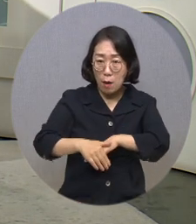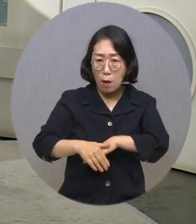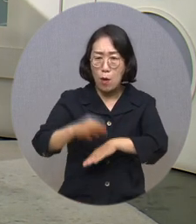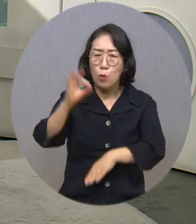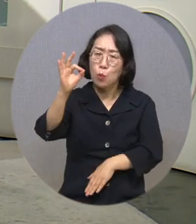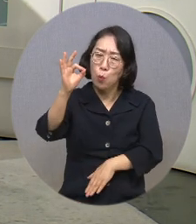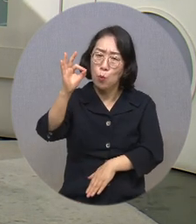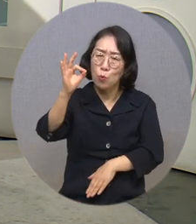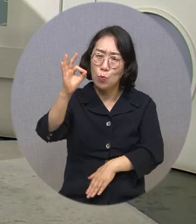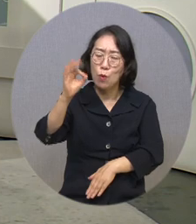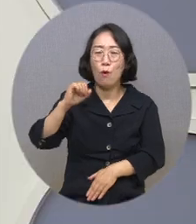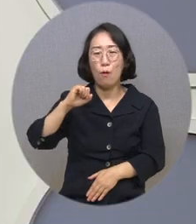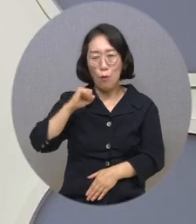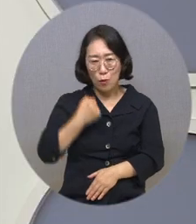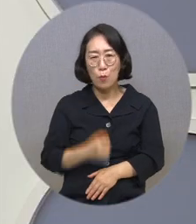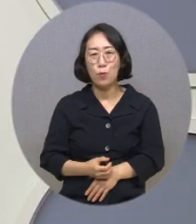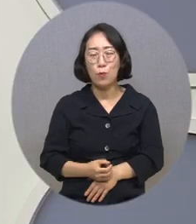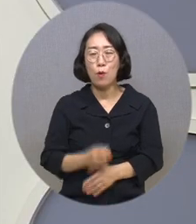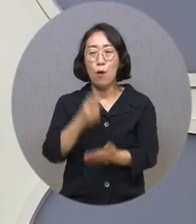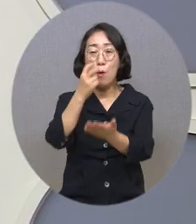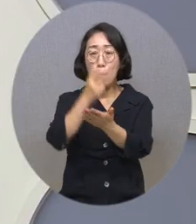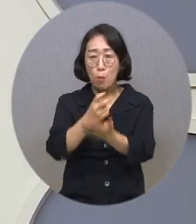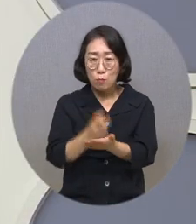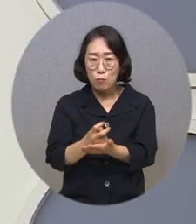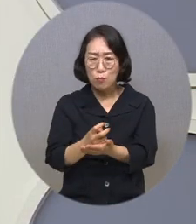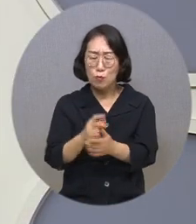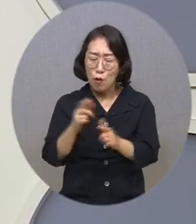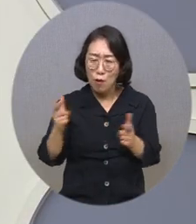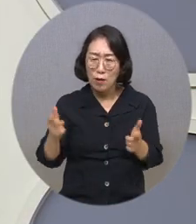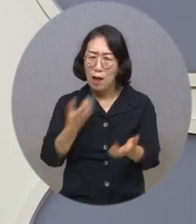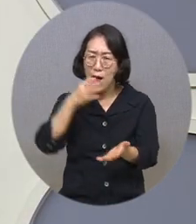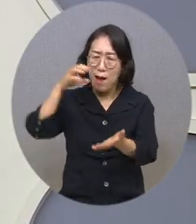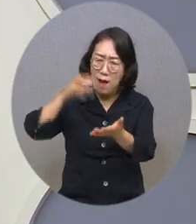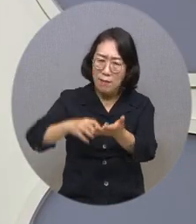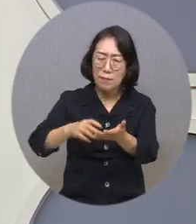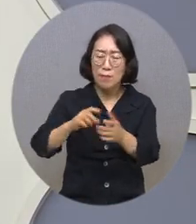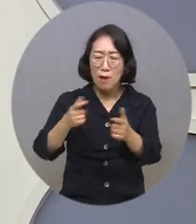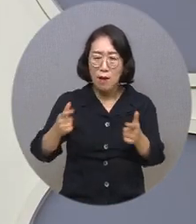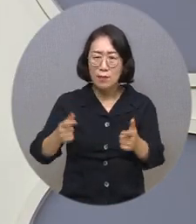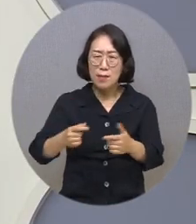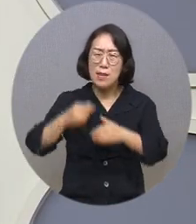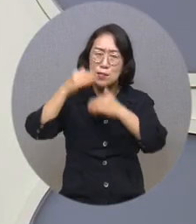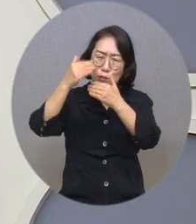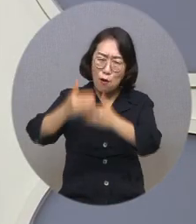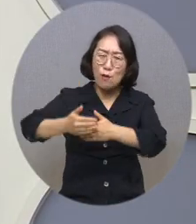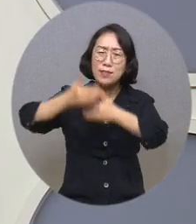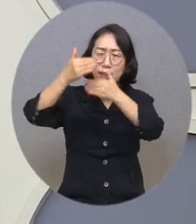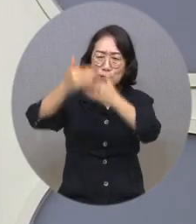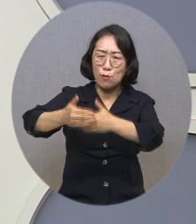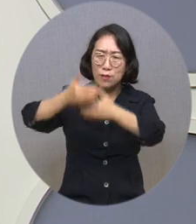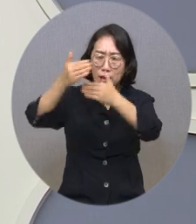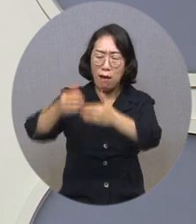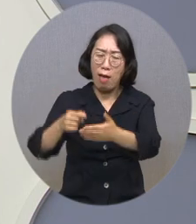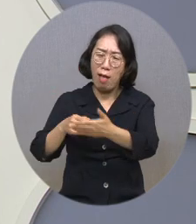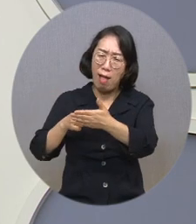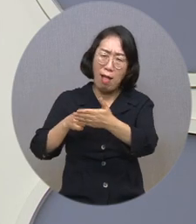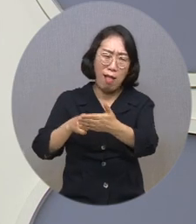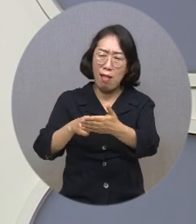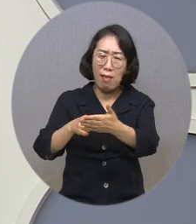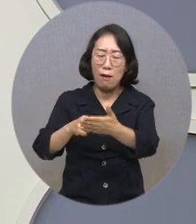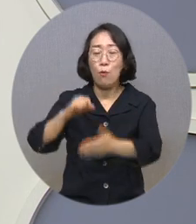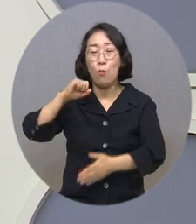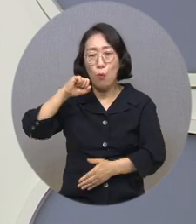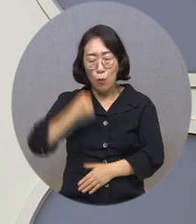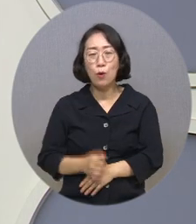어렵고 이게 법무부에 또 어떤 뭐가 있어야 되고 막 이렇게 제가 알아보니까 막 절차가 너무 복잡한 거예요. 걸리는 게 많고 에이. 걸리는